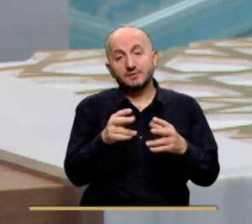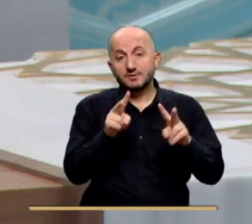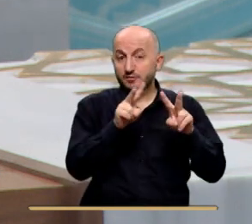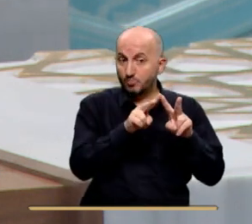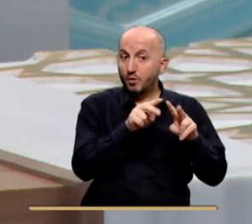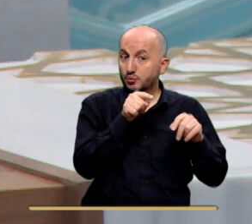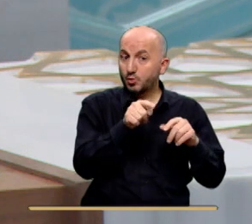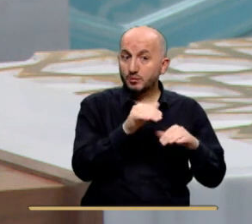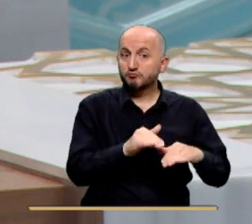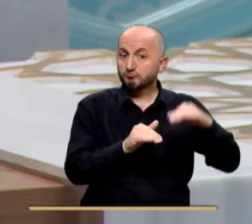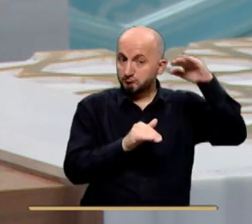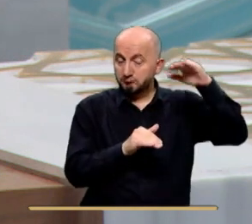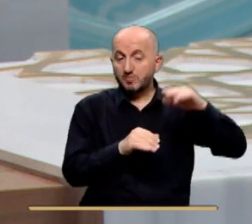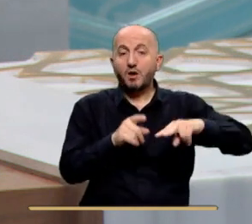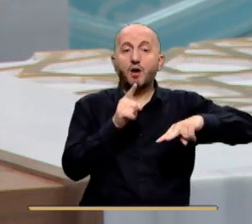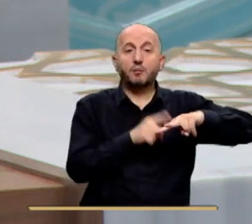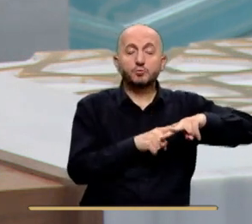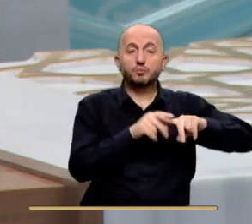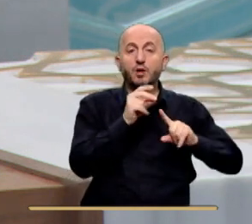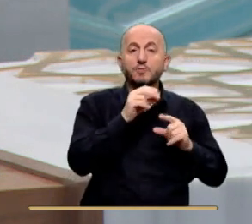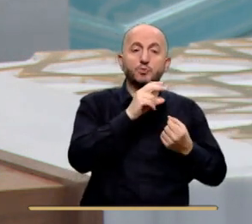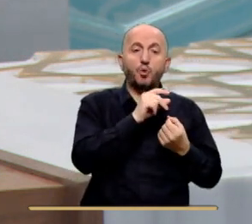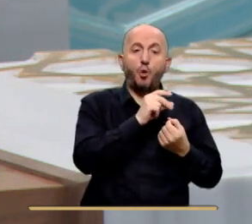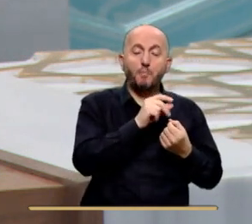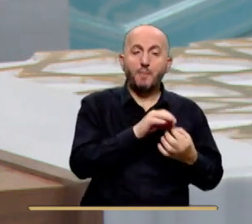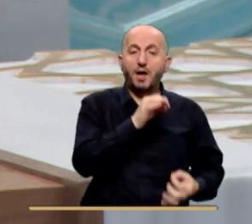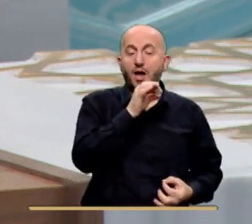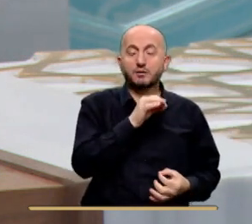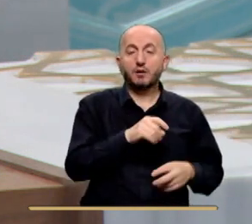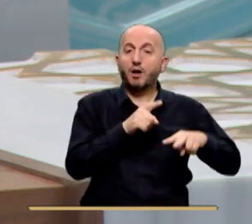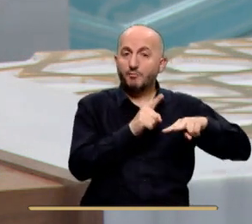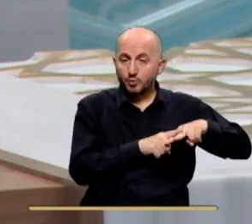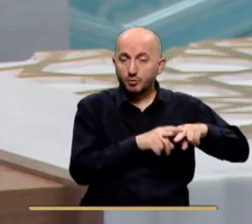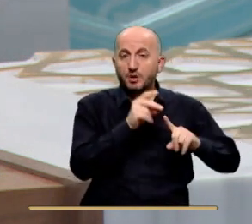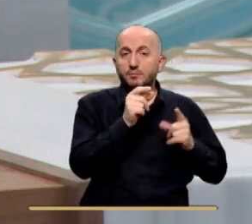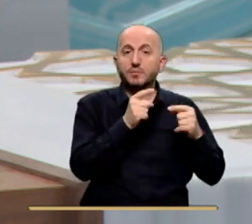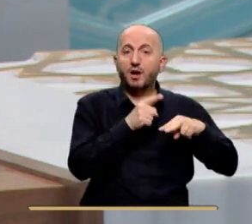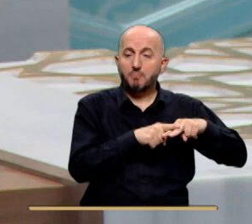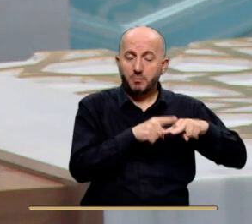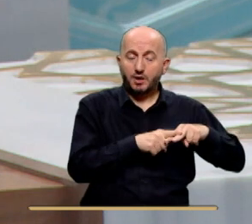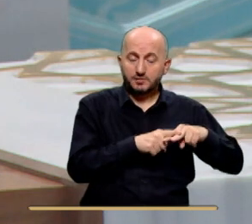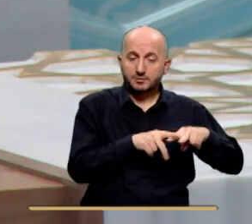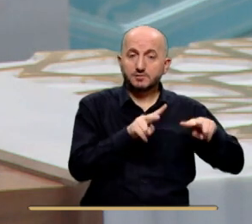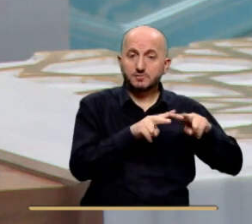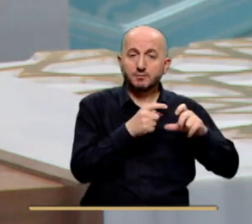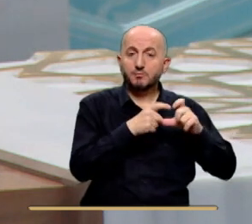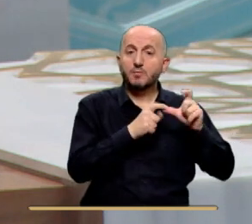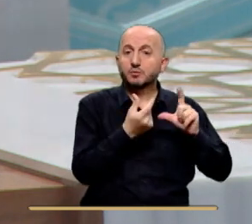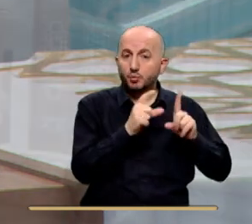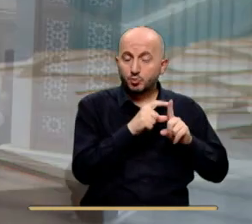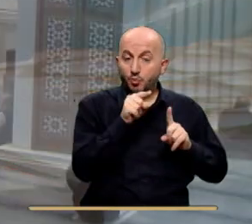yetişti. Abdullah İbni Ömer, Abdullah İbni Abbas, Abdullah İbni Mesud oralarda